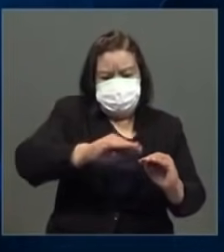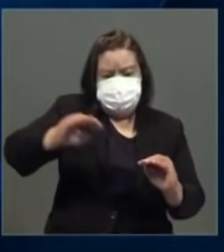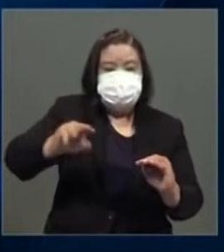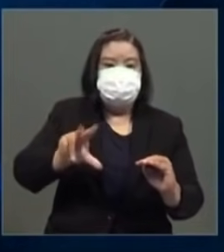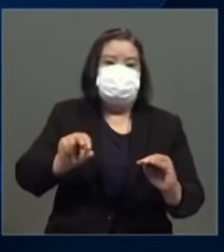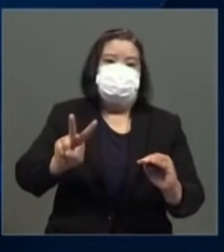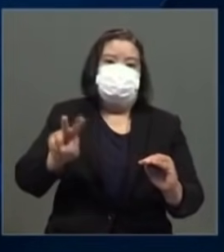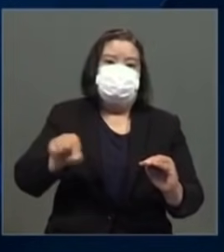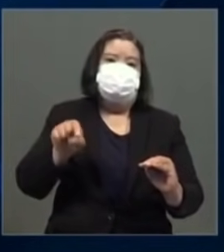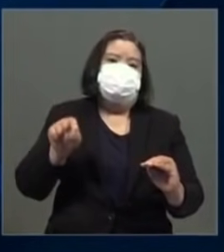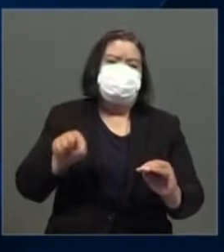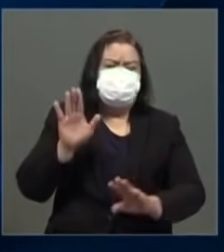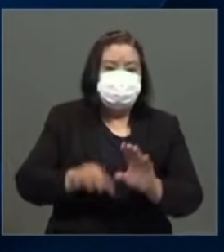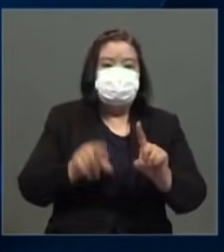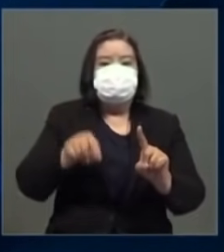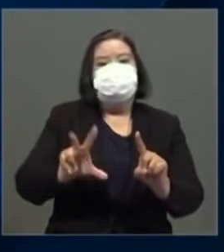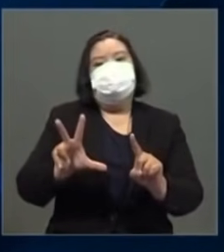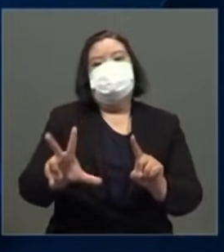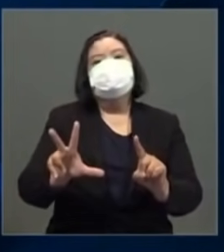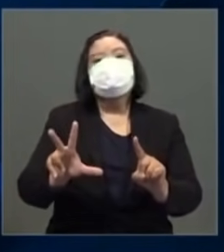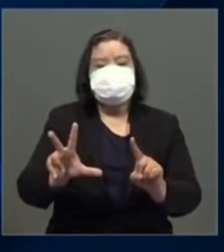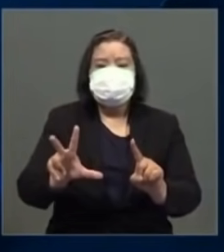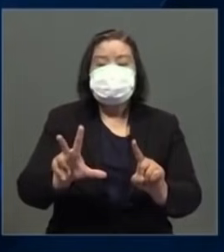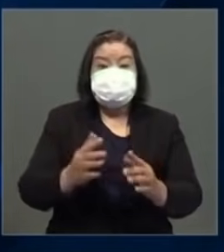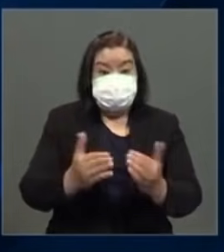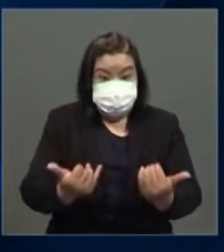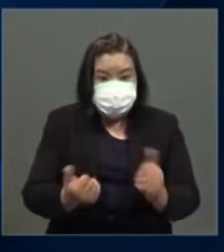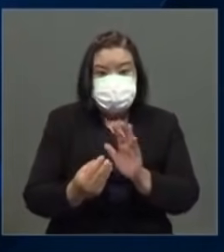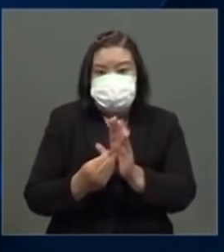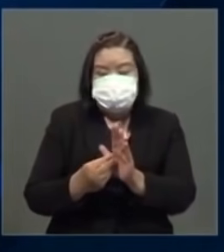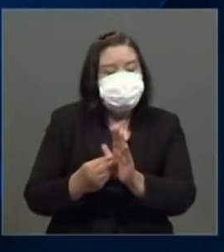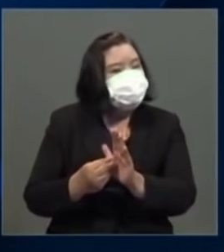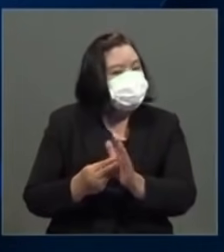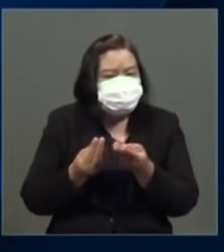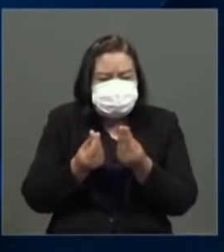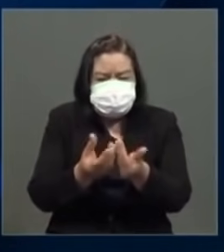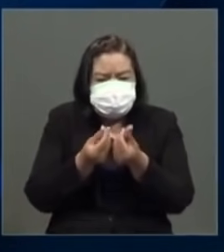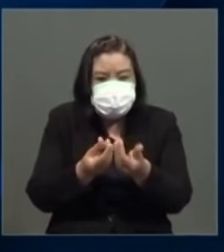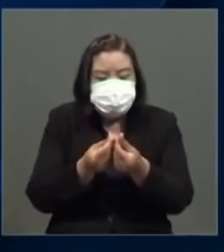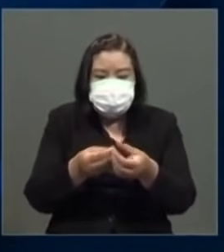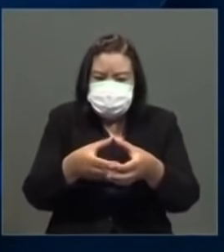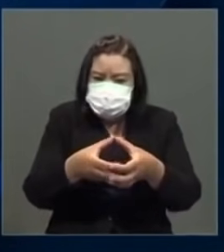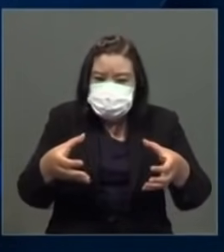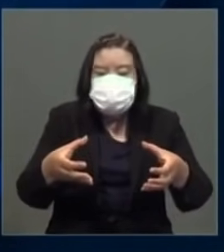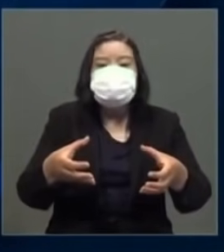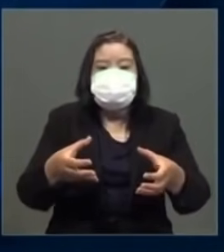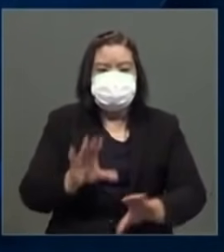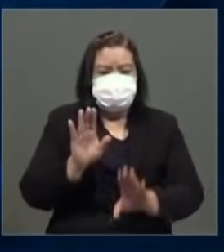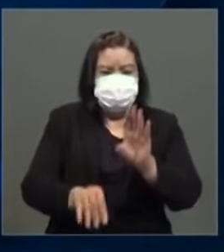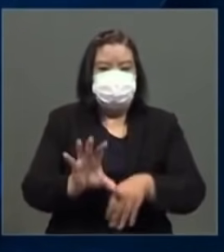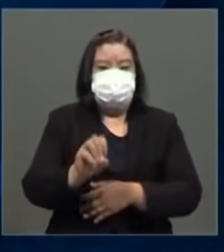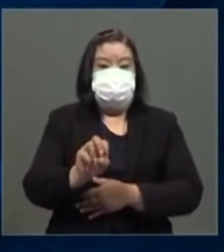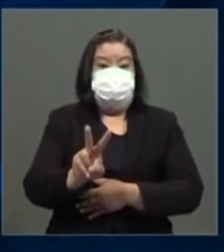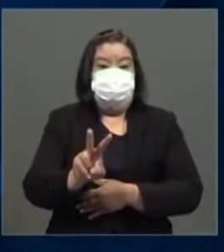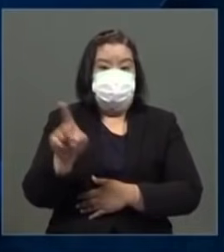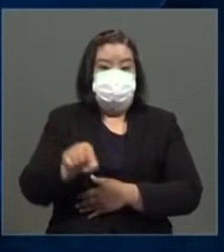เกือบ1ใน3ไปแล้วนะครับส่วนกรุงเทพมหานครนั้นเพิ่มขึ้นแบบมากทีเดียวนะครับตอนนี้เป็นเกินครึ่งไปแล้ว 52% ไ